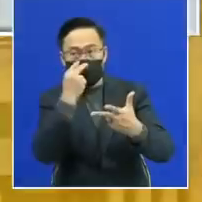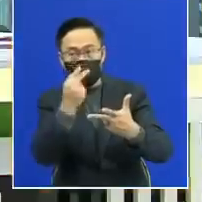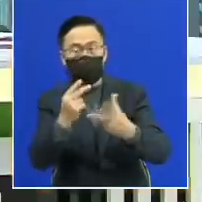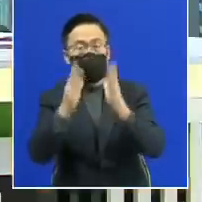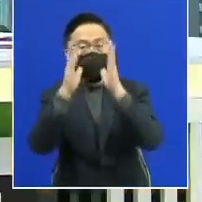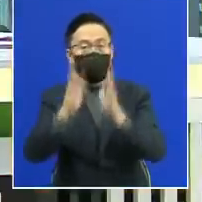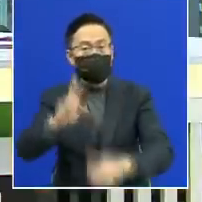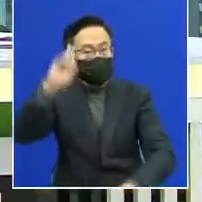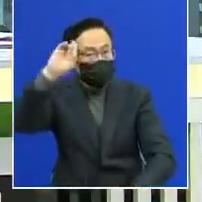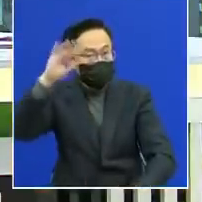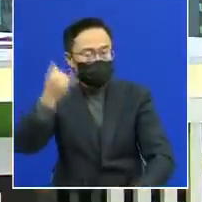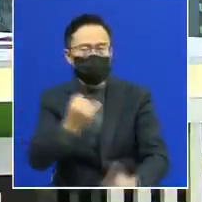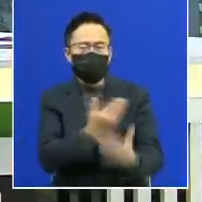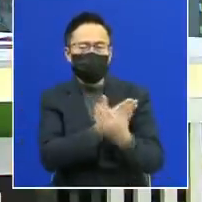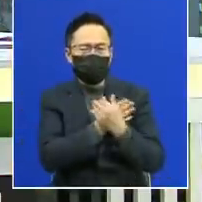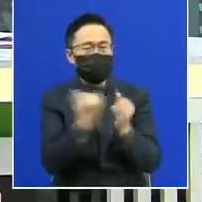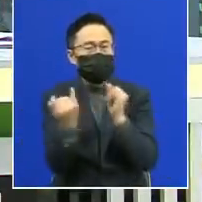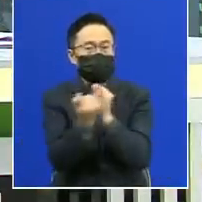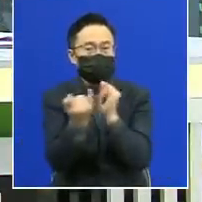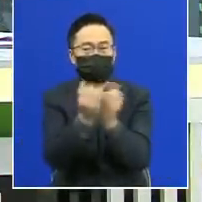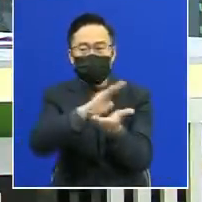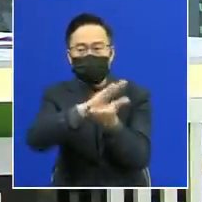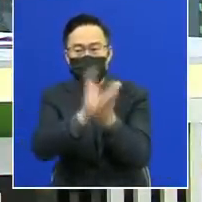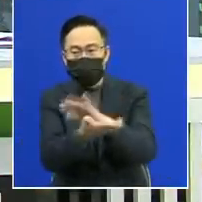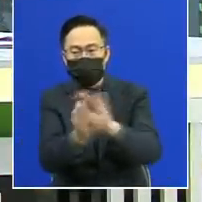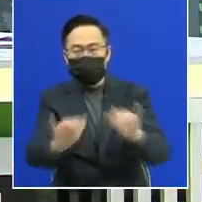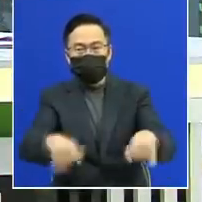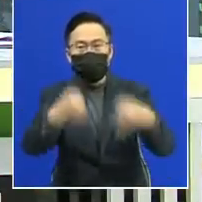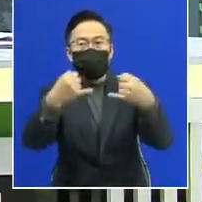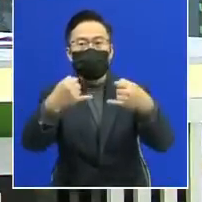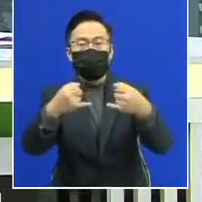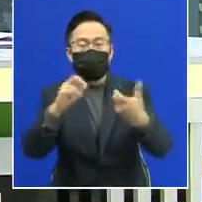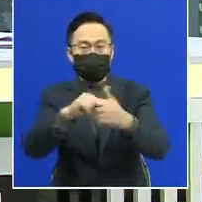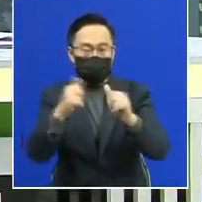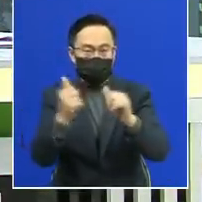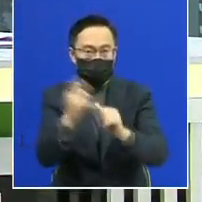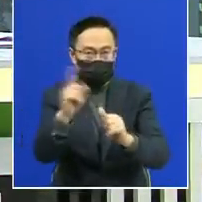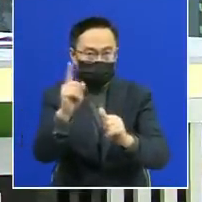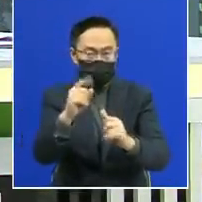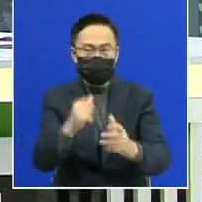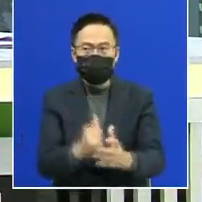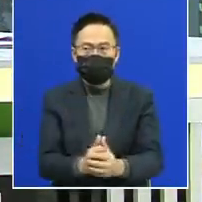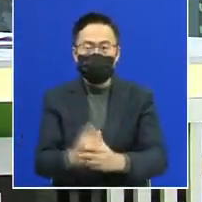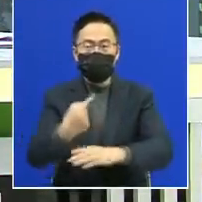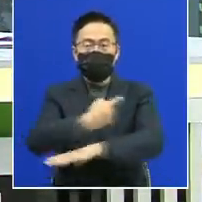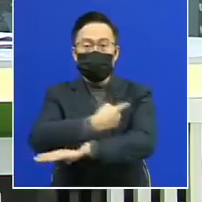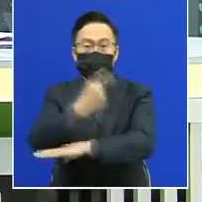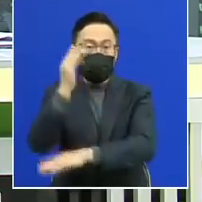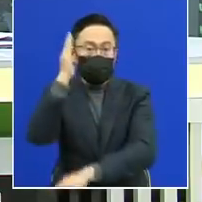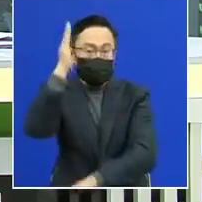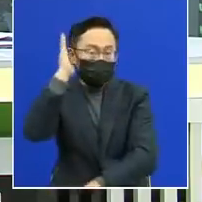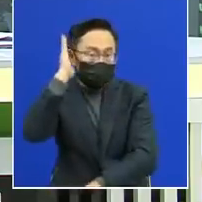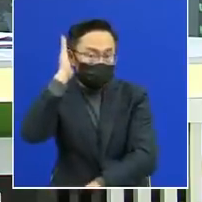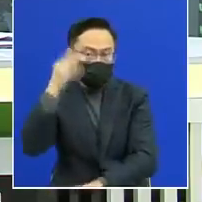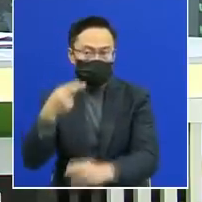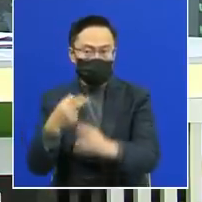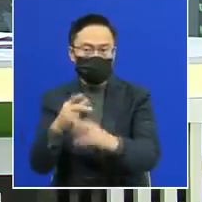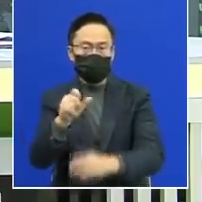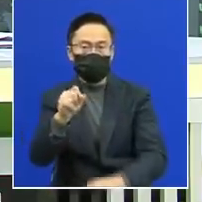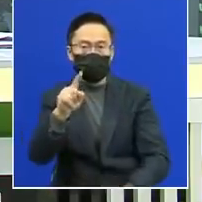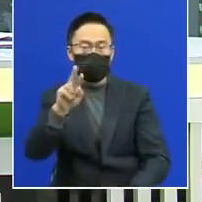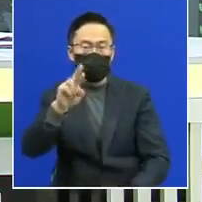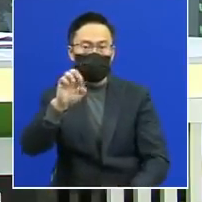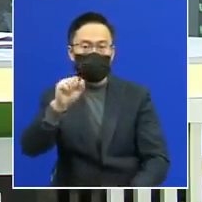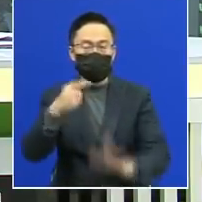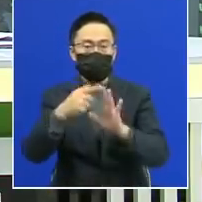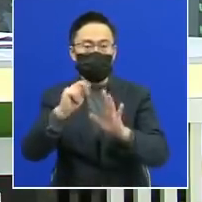คยรู้จักคนเคยรักกันอีกละทีนี้ก่อนจะไปเรื่องที่ดินนะฮะปมใหม่วันพรุ่งนี้ศรีสุวรรณจันยาประกา